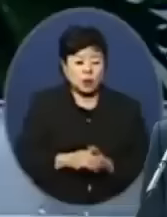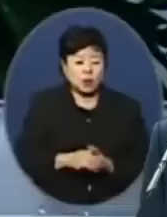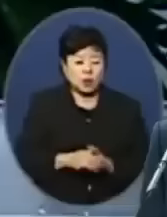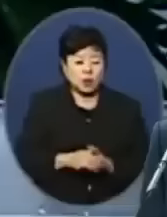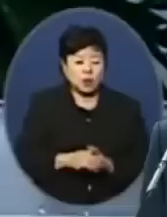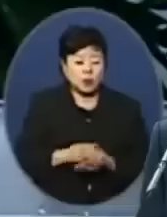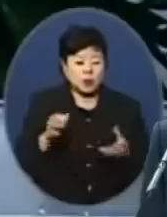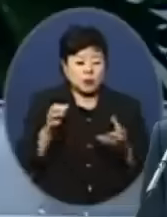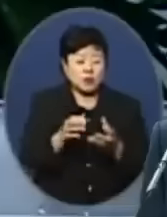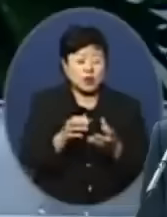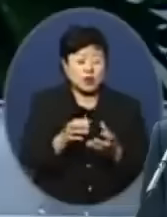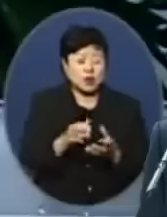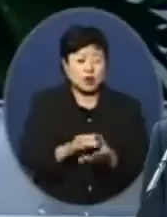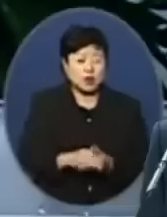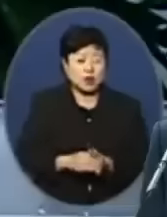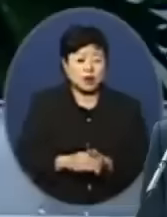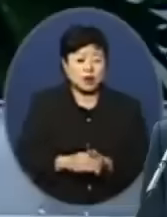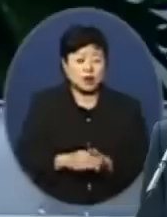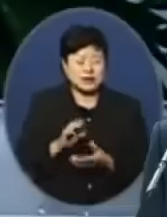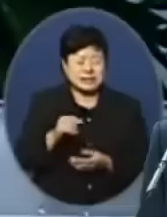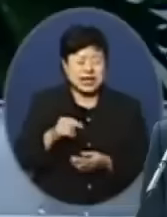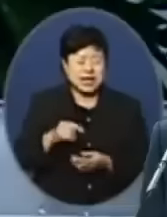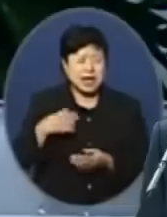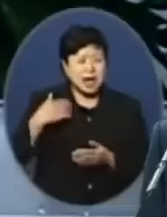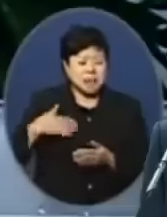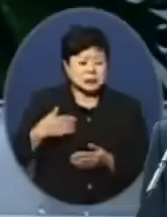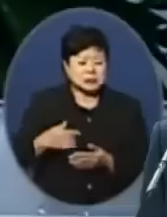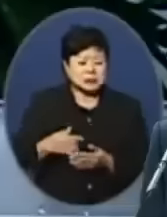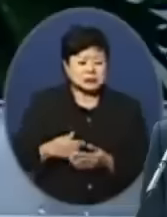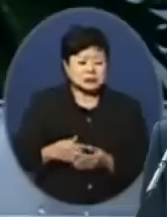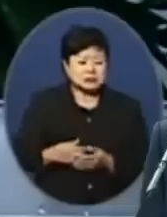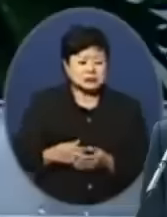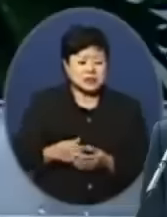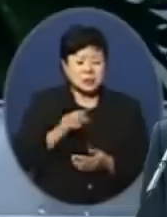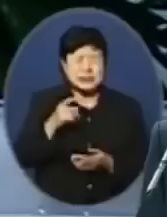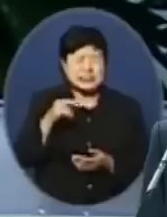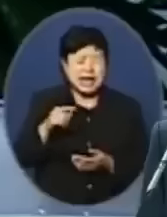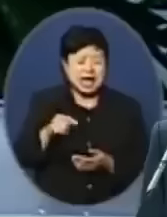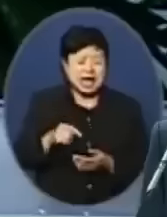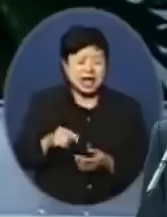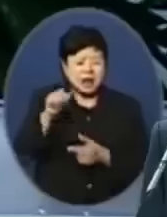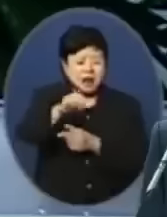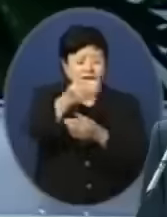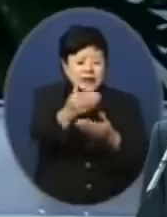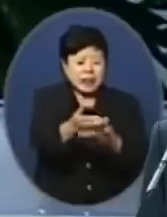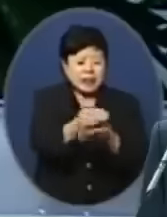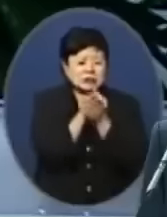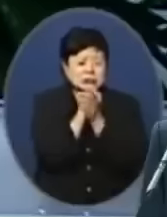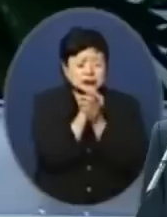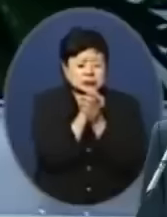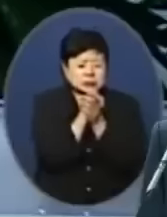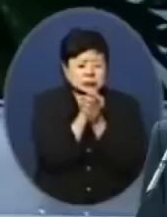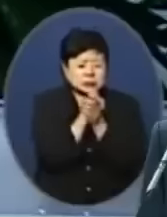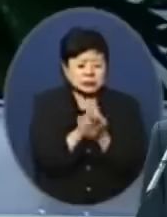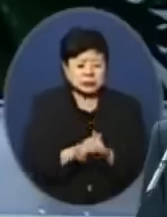좋아하지 않기 때문에 비자를 안 내주는데 비자를 내달라고 기도를 막